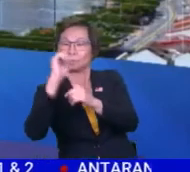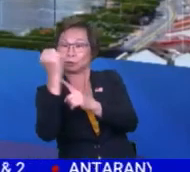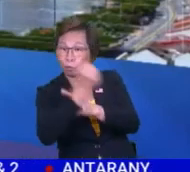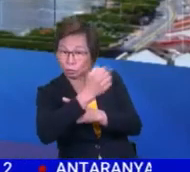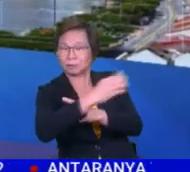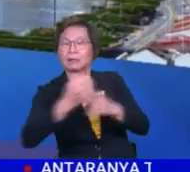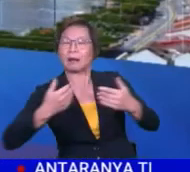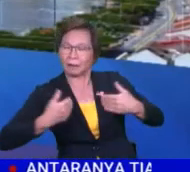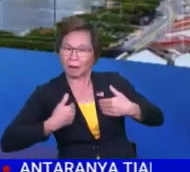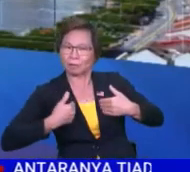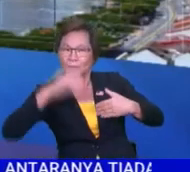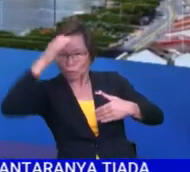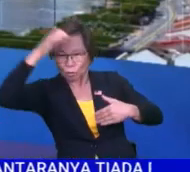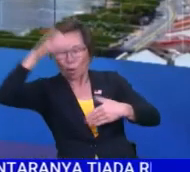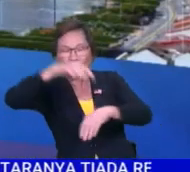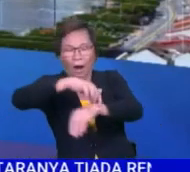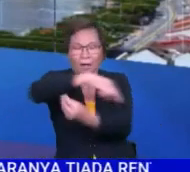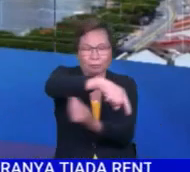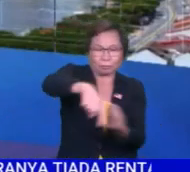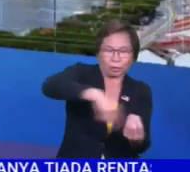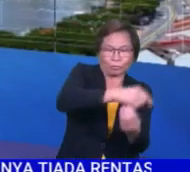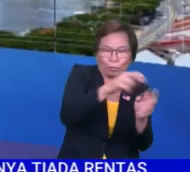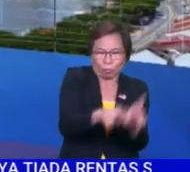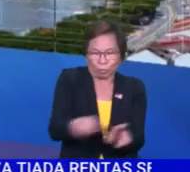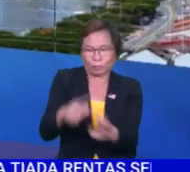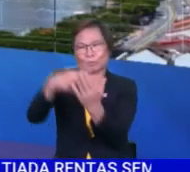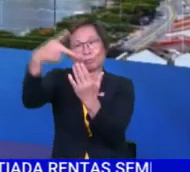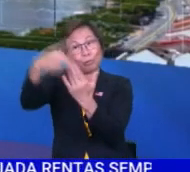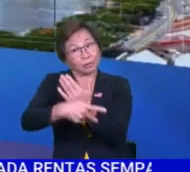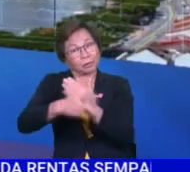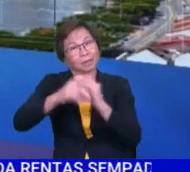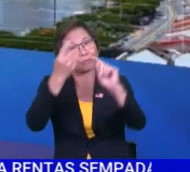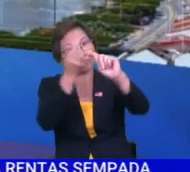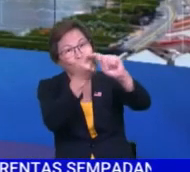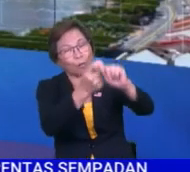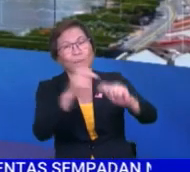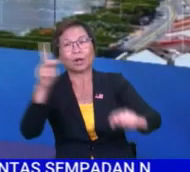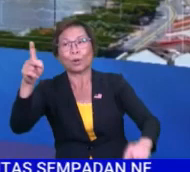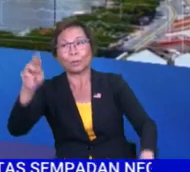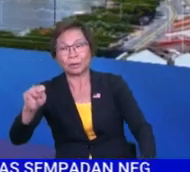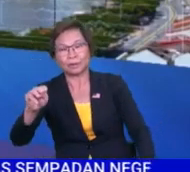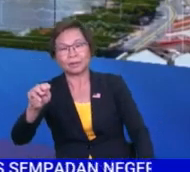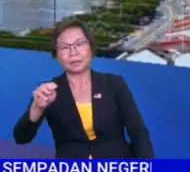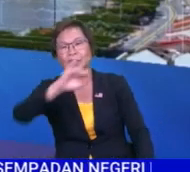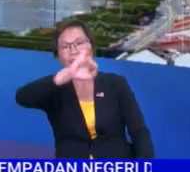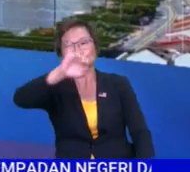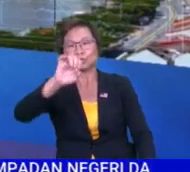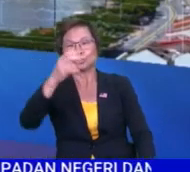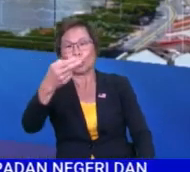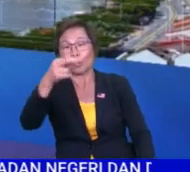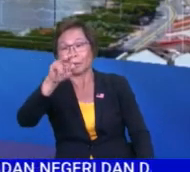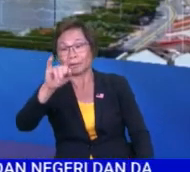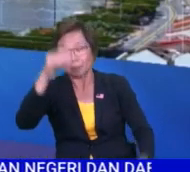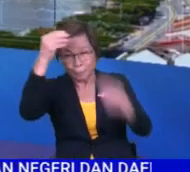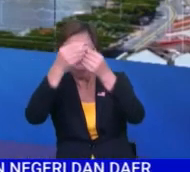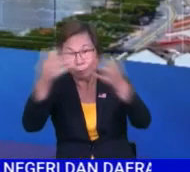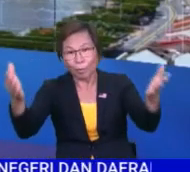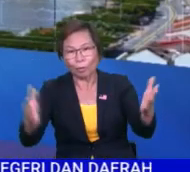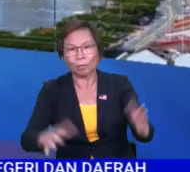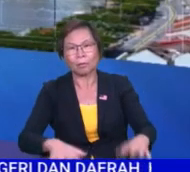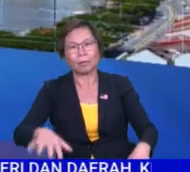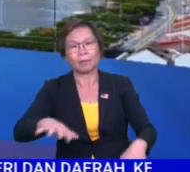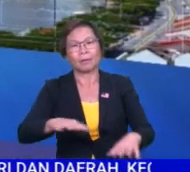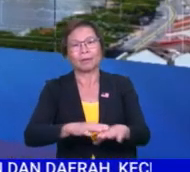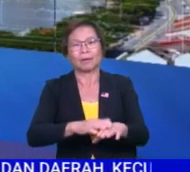selain mengenalkan konsep alam sekitar dalam perancangan Project ketombe tridatu fatigue Bonjour itu nopeng memberitahu pura The